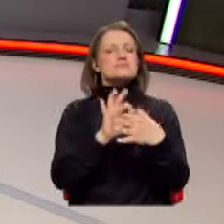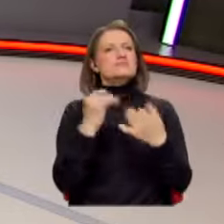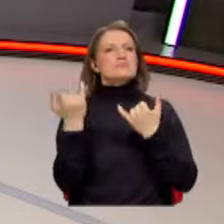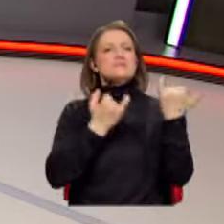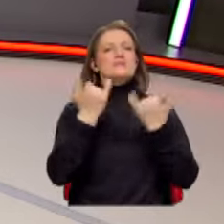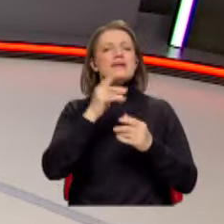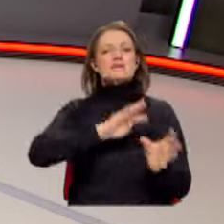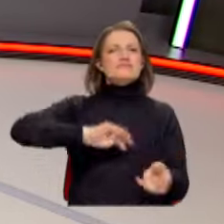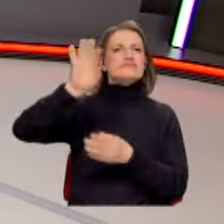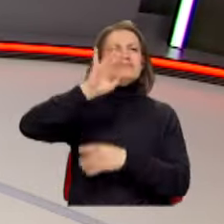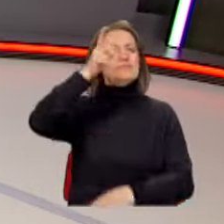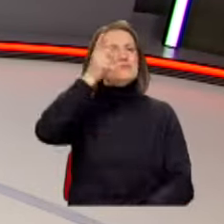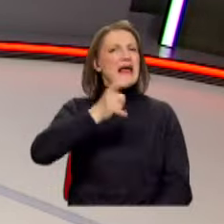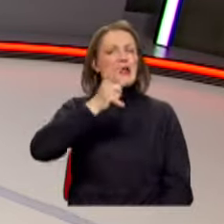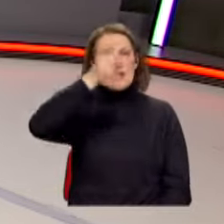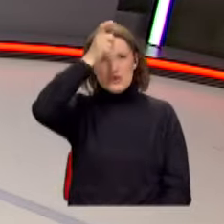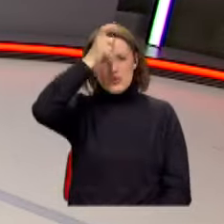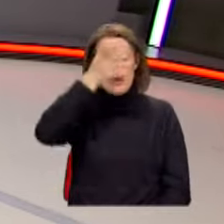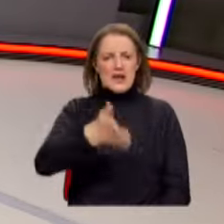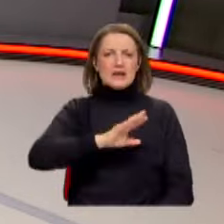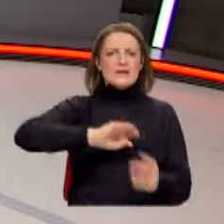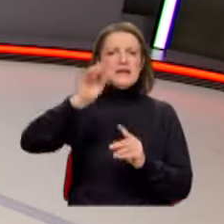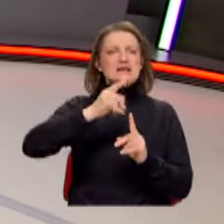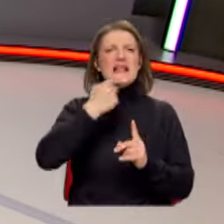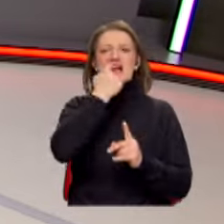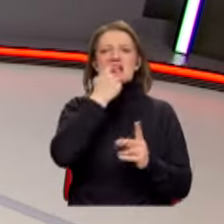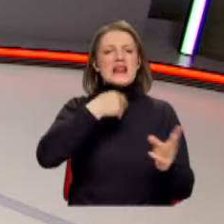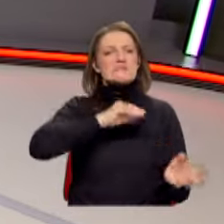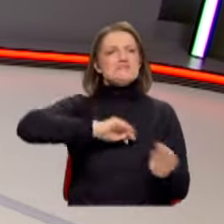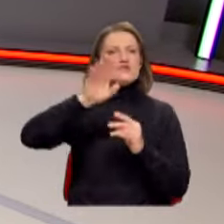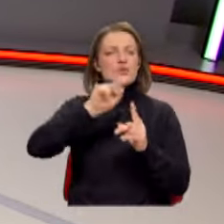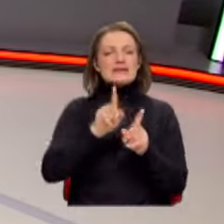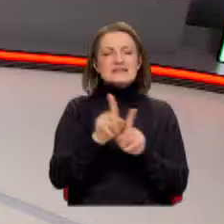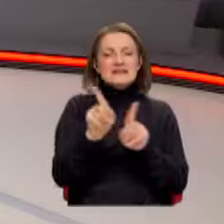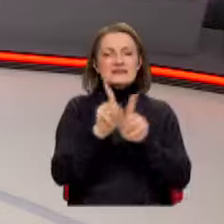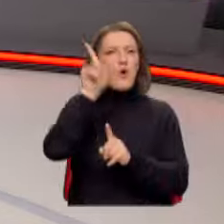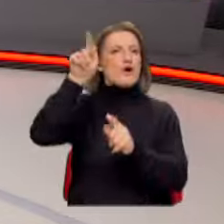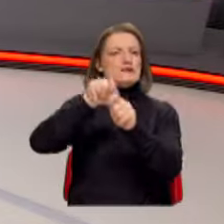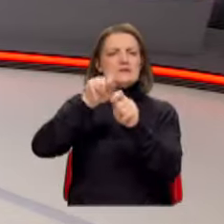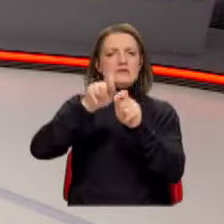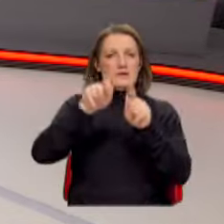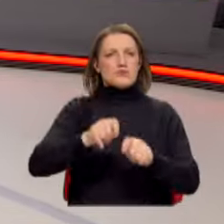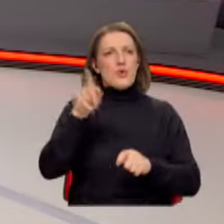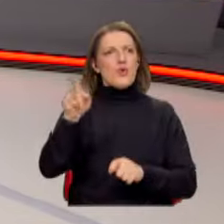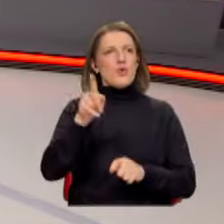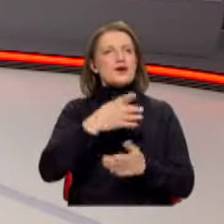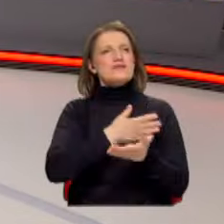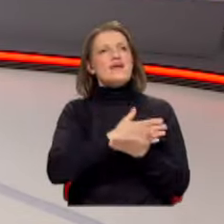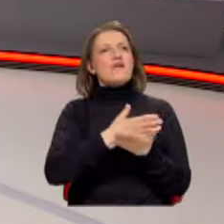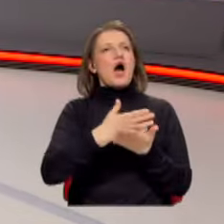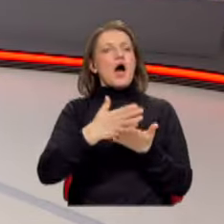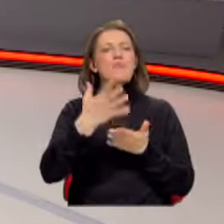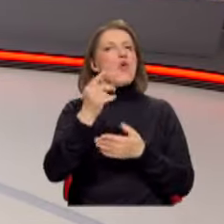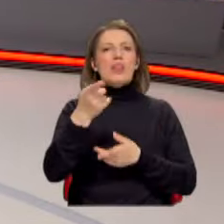Türkiye'den gidiyor. Kimisi diyor ki dikenleri orada takıyorlar, biz teli gönderiyoruz diyor filan. Bu da süren